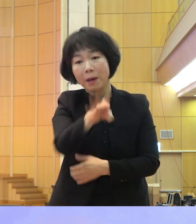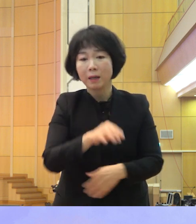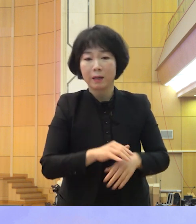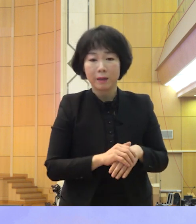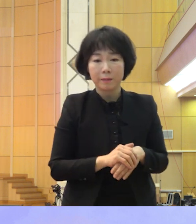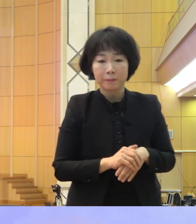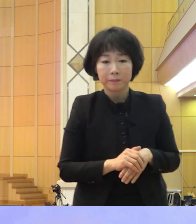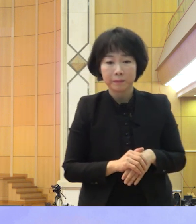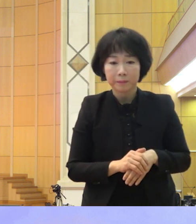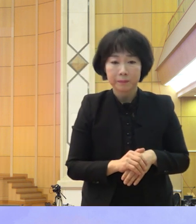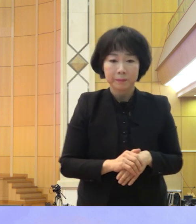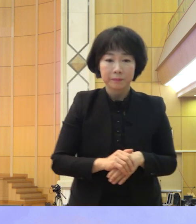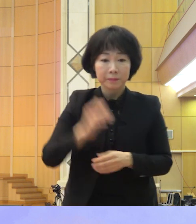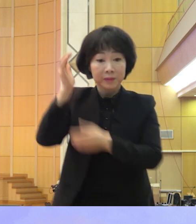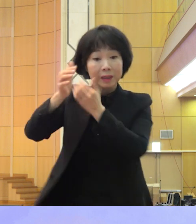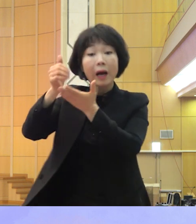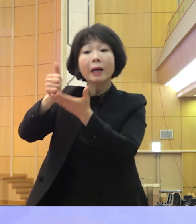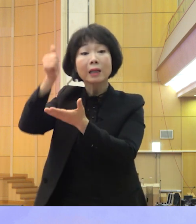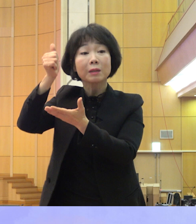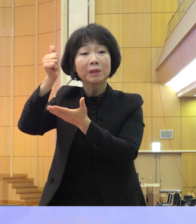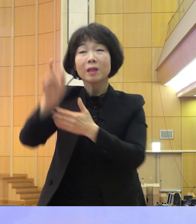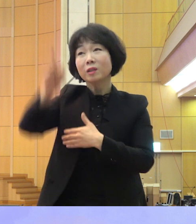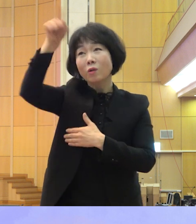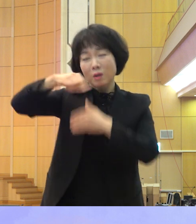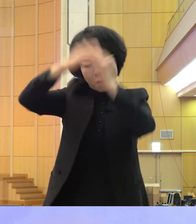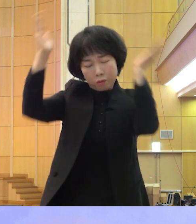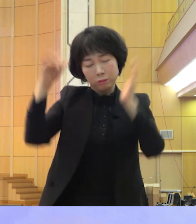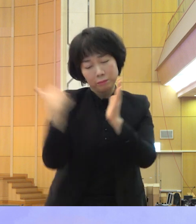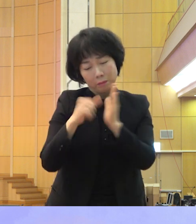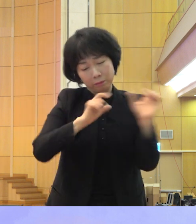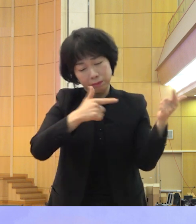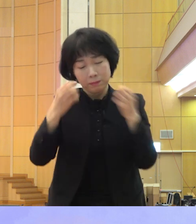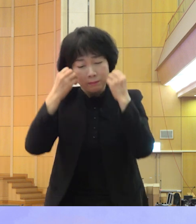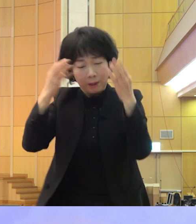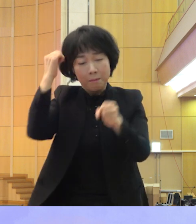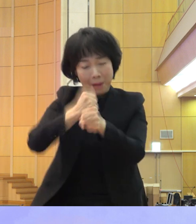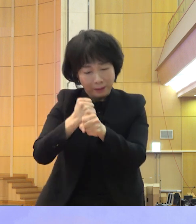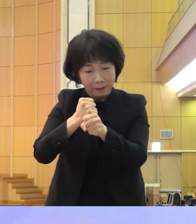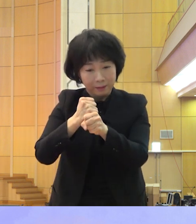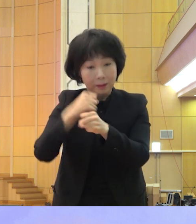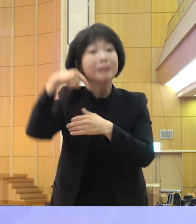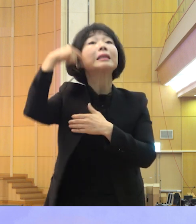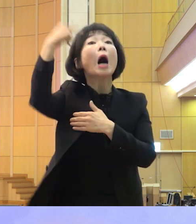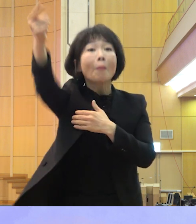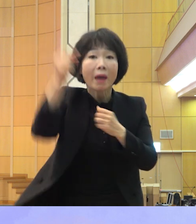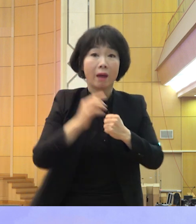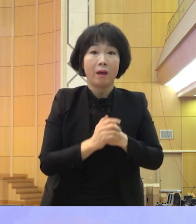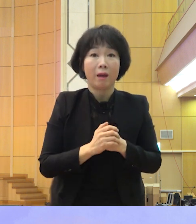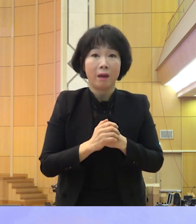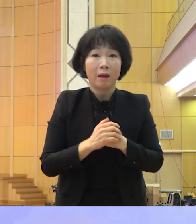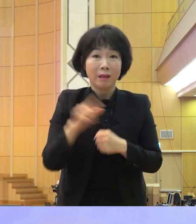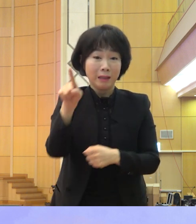그러니까 하나님이 천지 만물을 창조한 이래